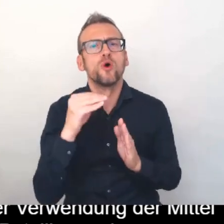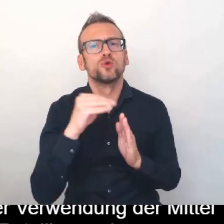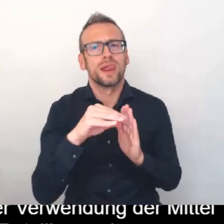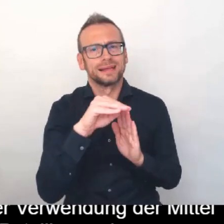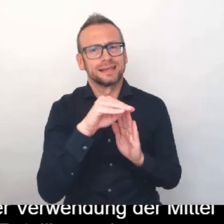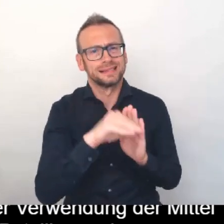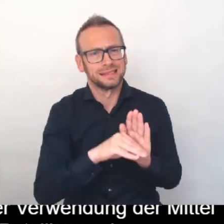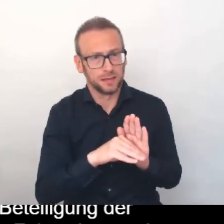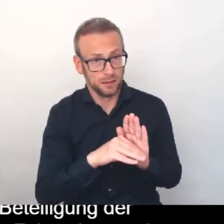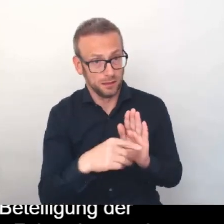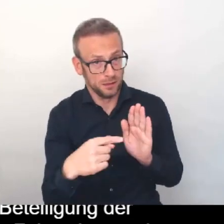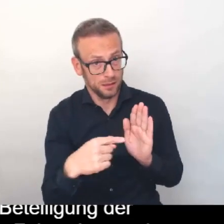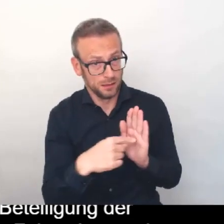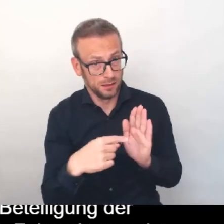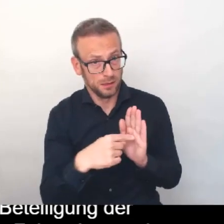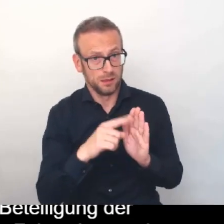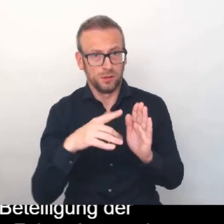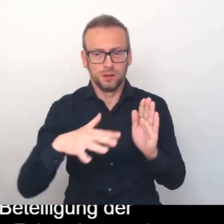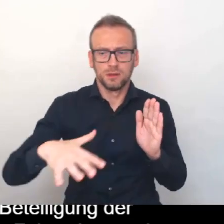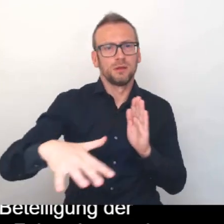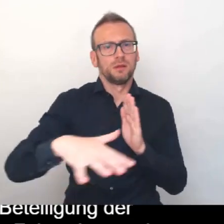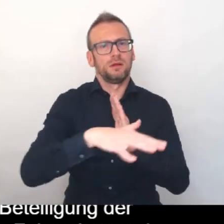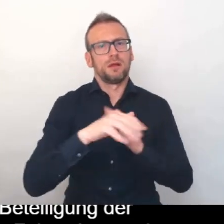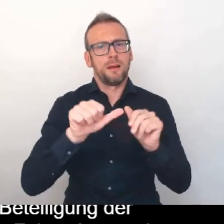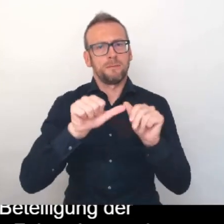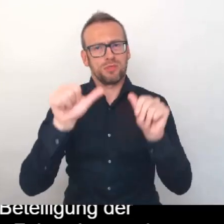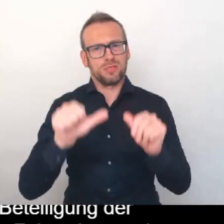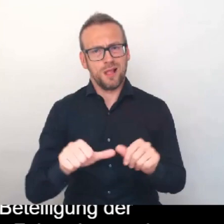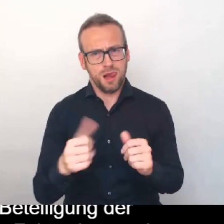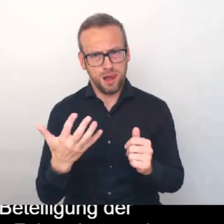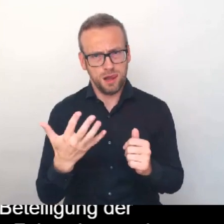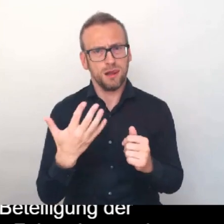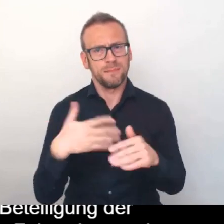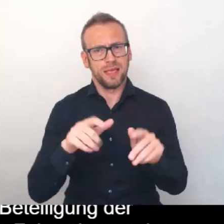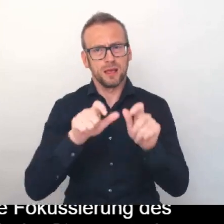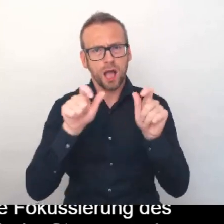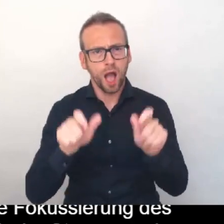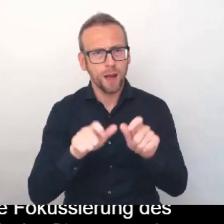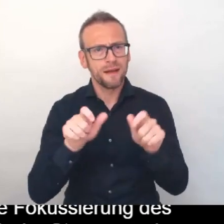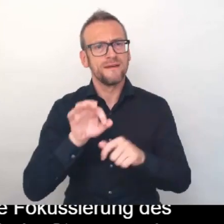Vielen Dank. Kommen wir zu Ihren Fragen. Den Anfang macht Eva Lell vom Bayerischen Rundfunk.